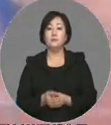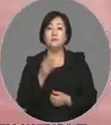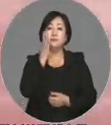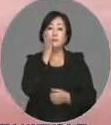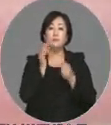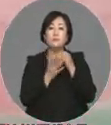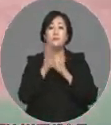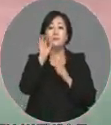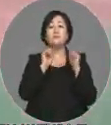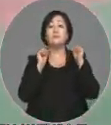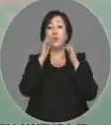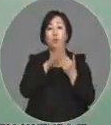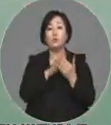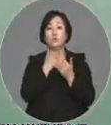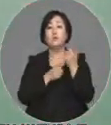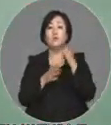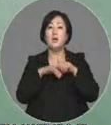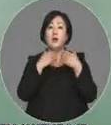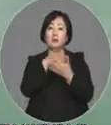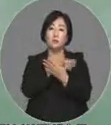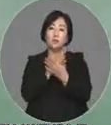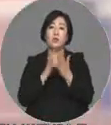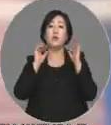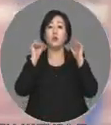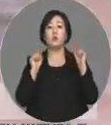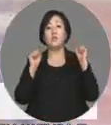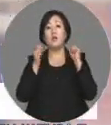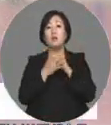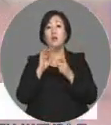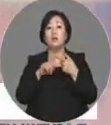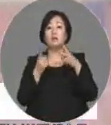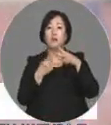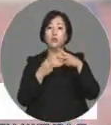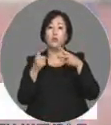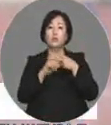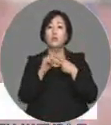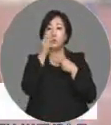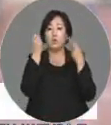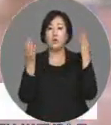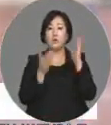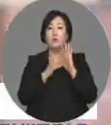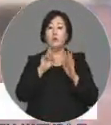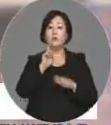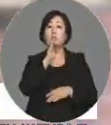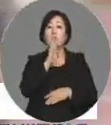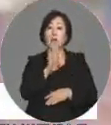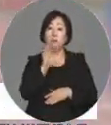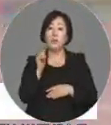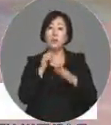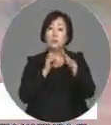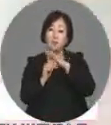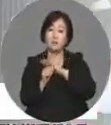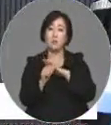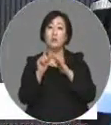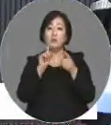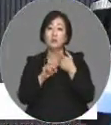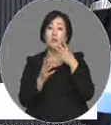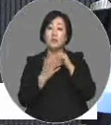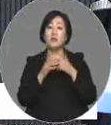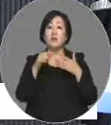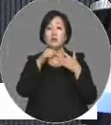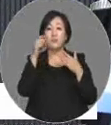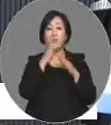울산은 전국 소년체전 육상 종목에 초중학생 24명이 대표 선수로 출전합니다. 그런데 선발 과정에서